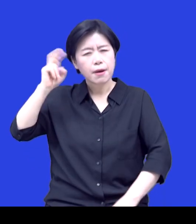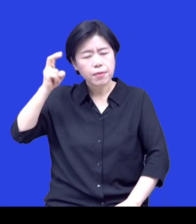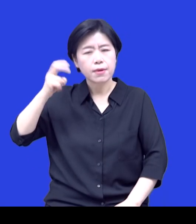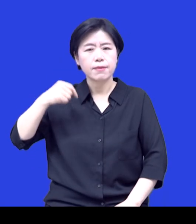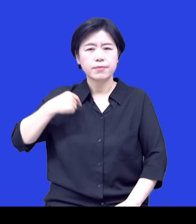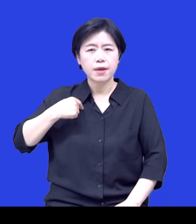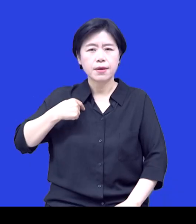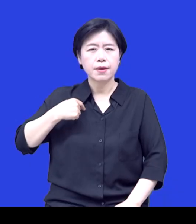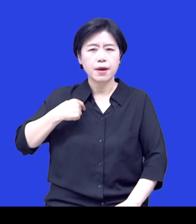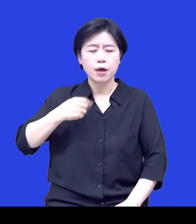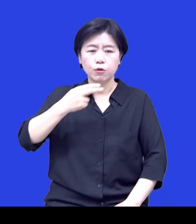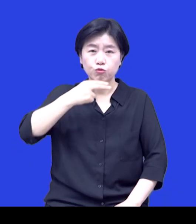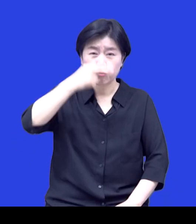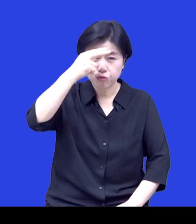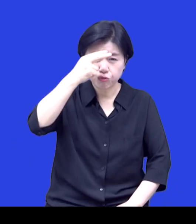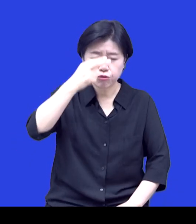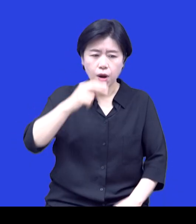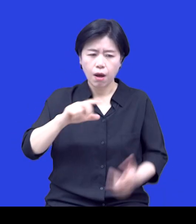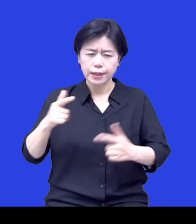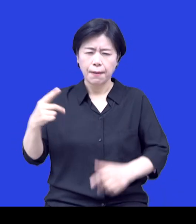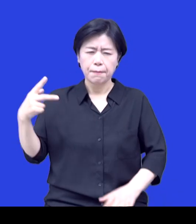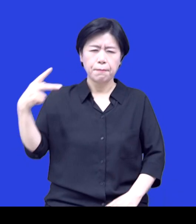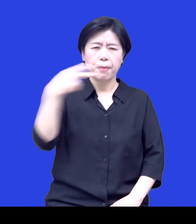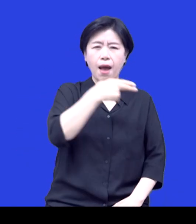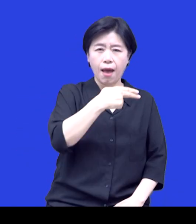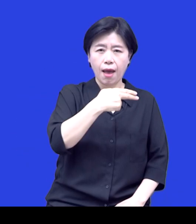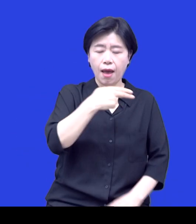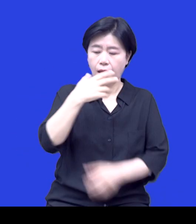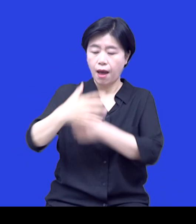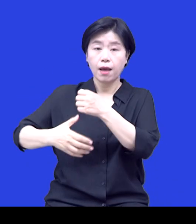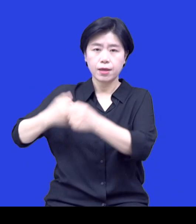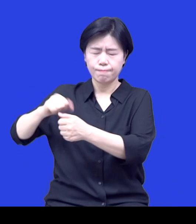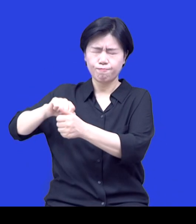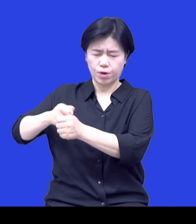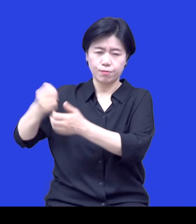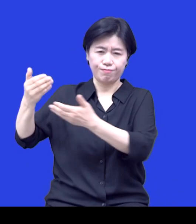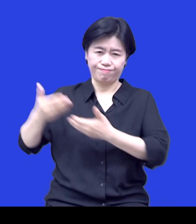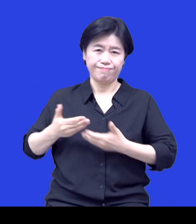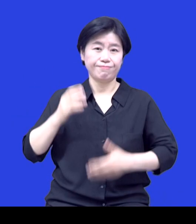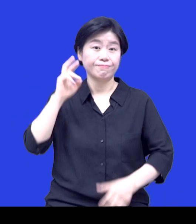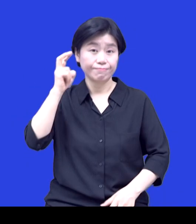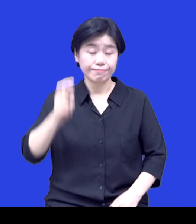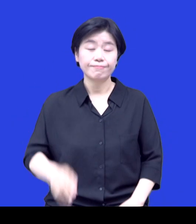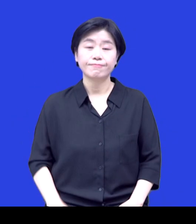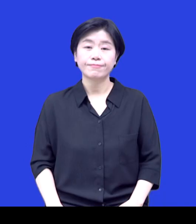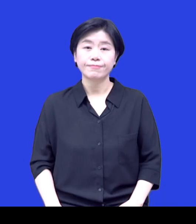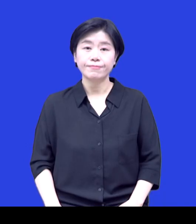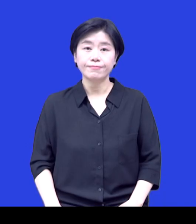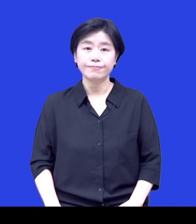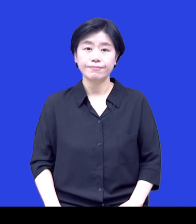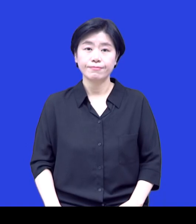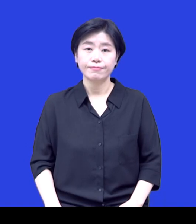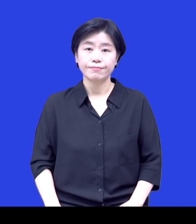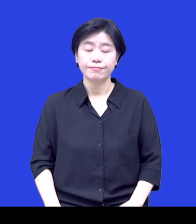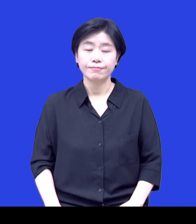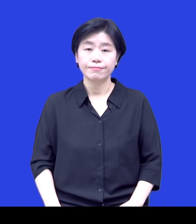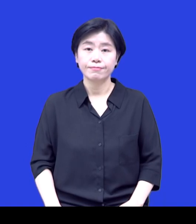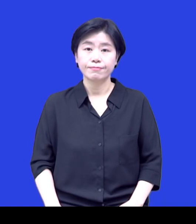이렇게 가지 못하도록 막는 게 있었던 것 같아요. 아. 그래서 하나님한테 항상 좀